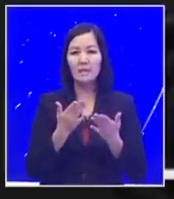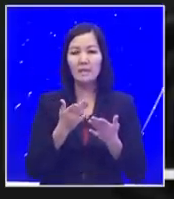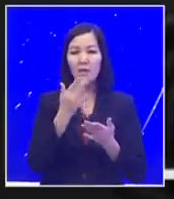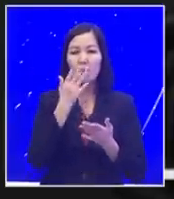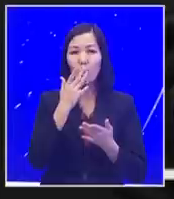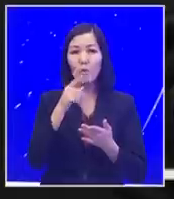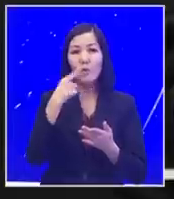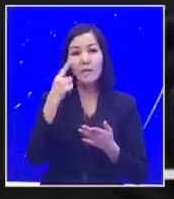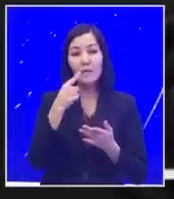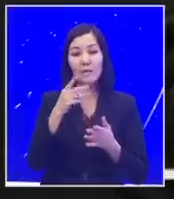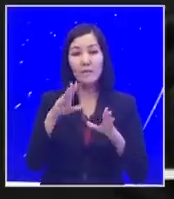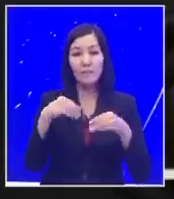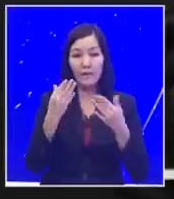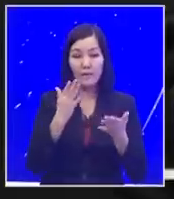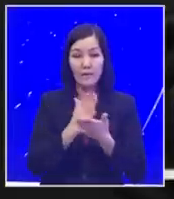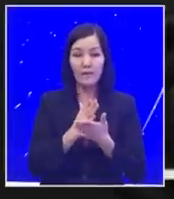Ұлтқа тіл берілді,